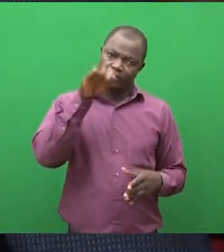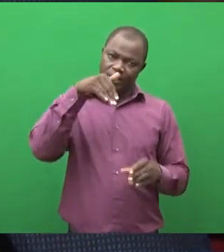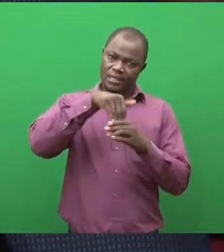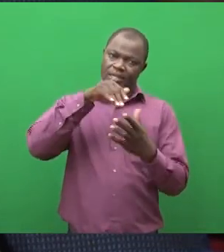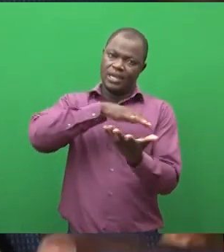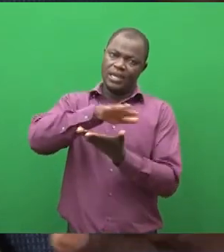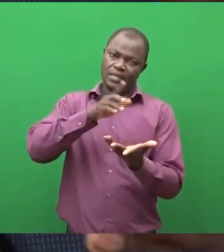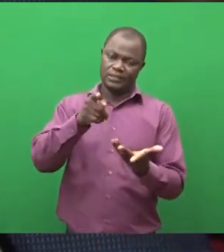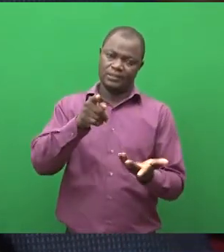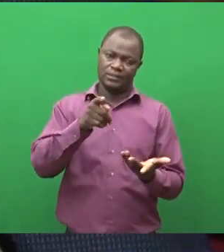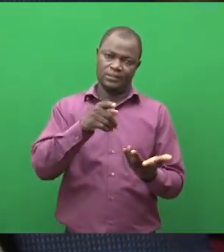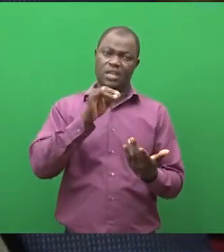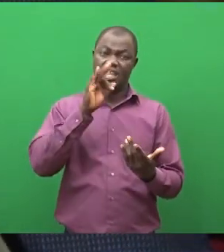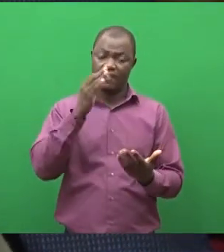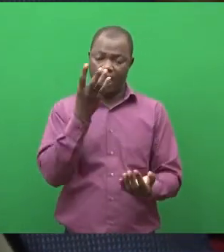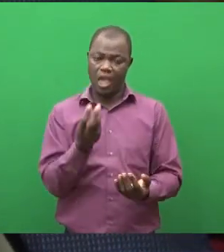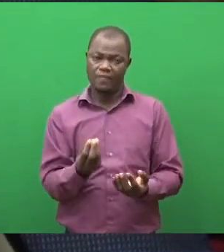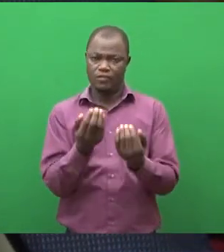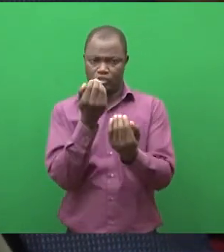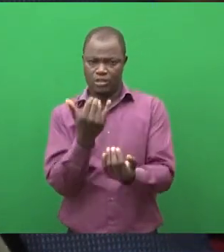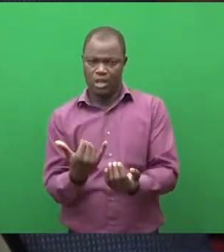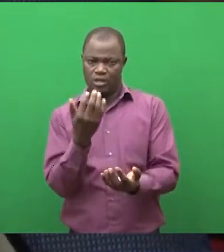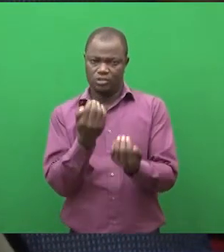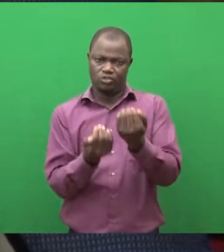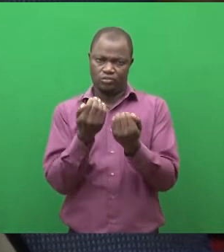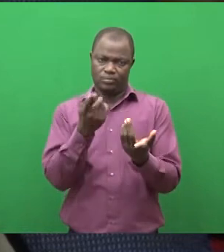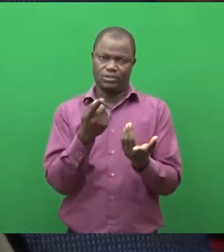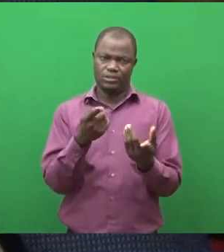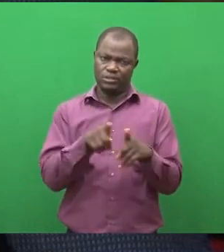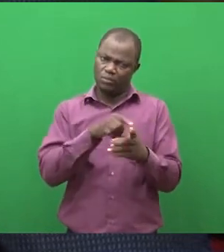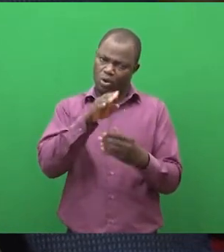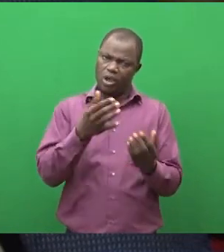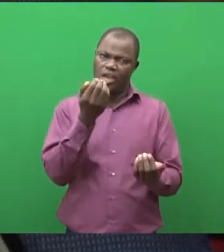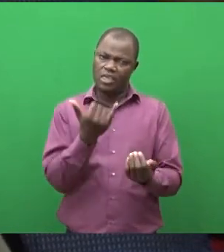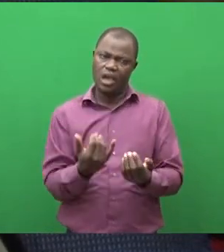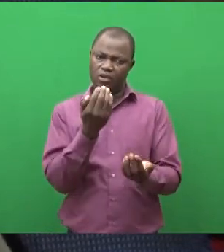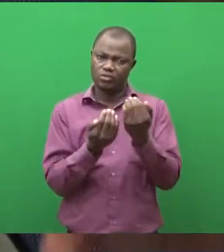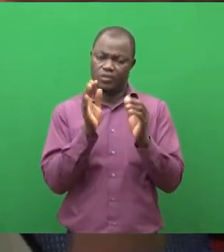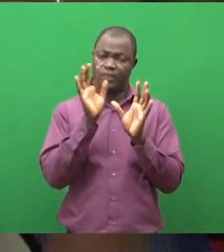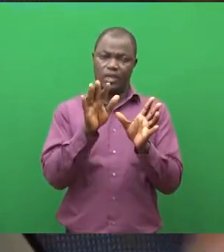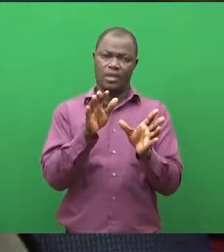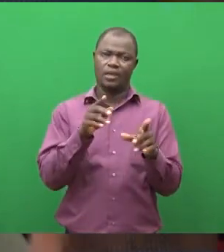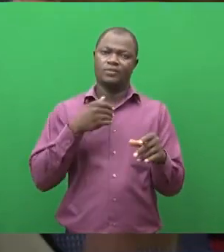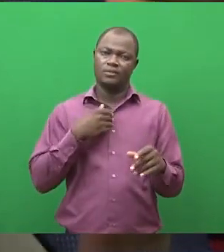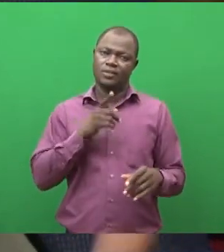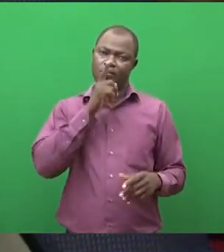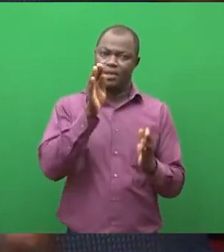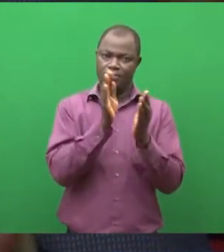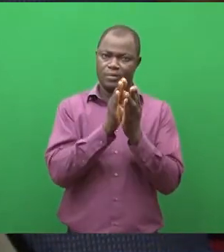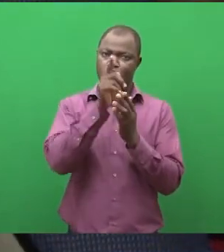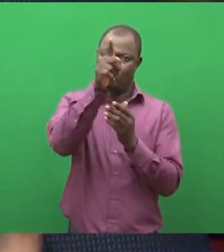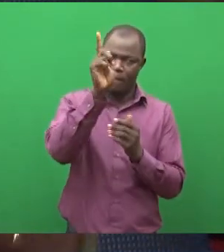imomo kana kuine vana vadiki wanokwanisa kuva vaenda nevana tiri kuti kurudzira kuti